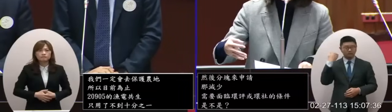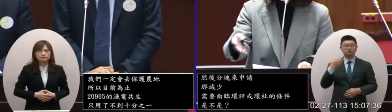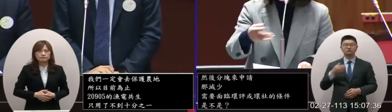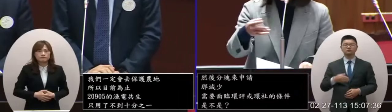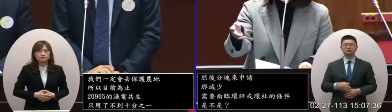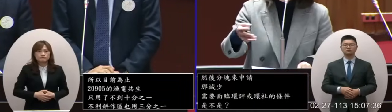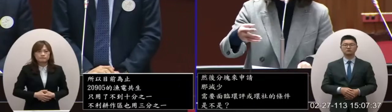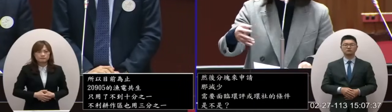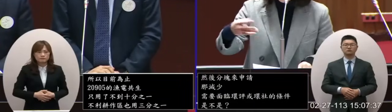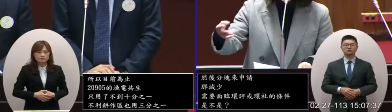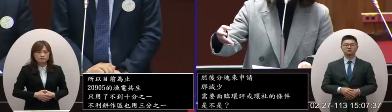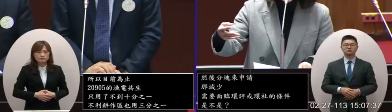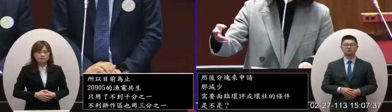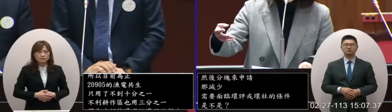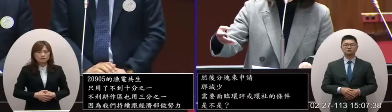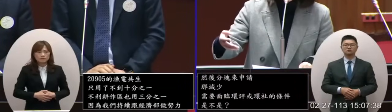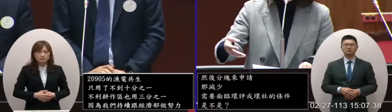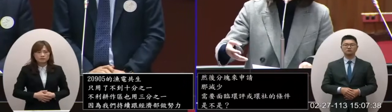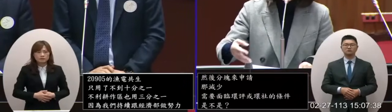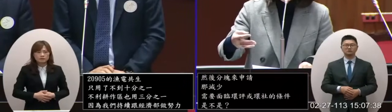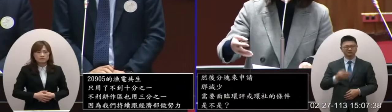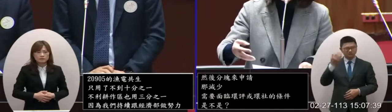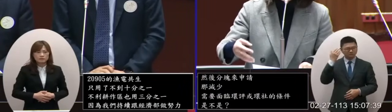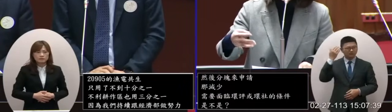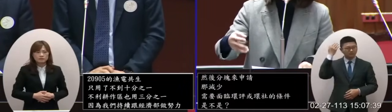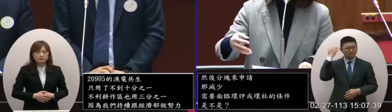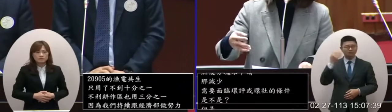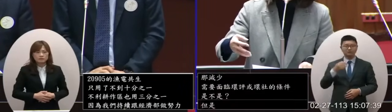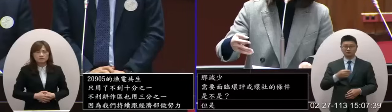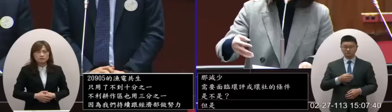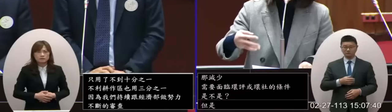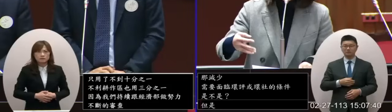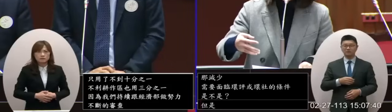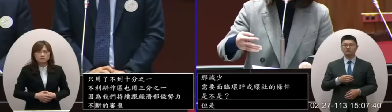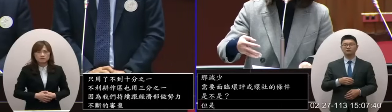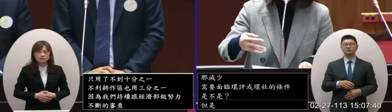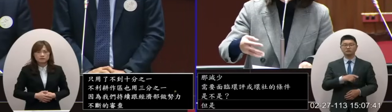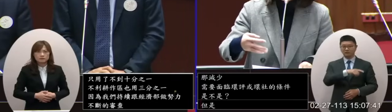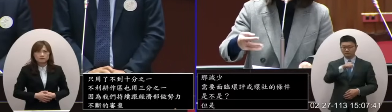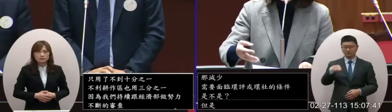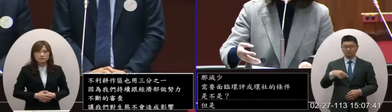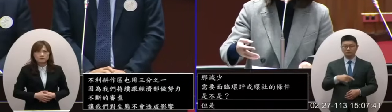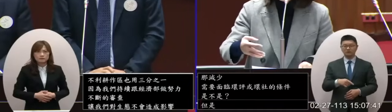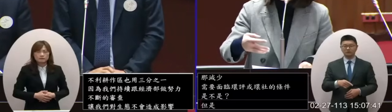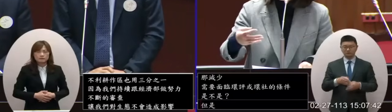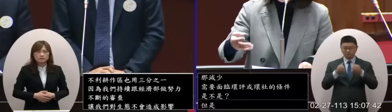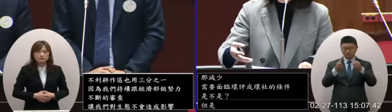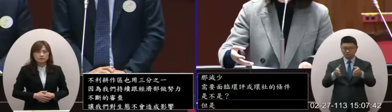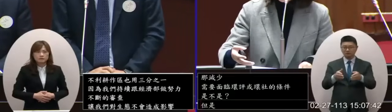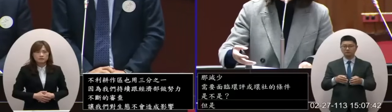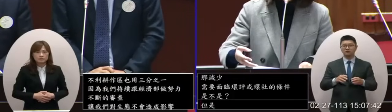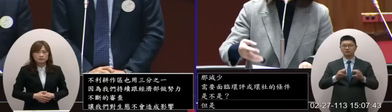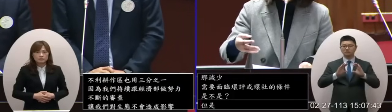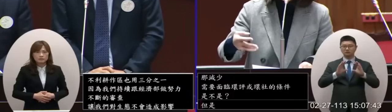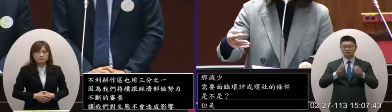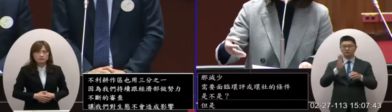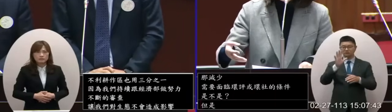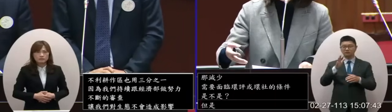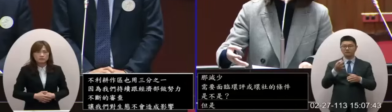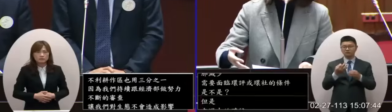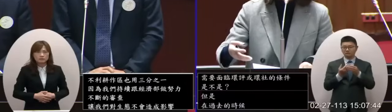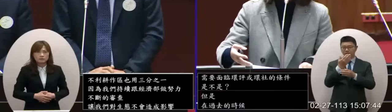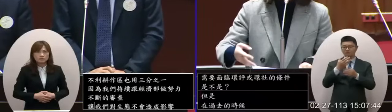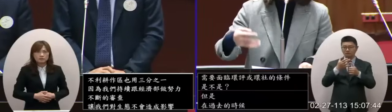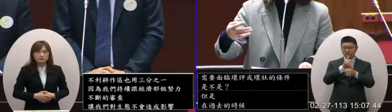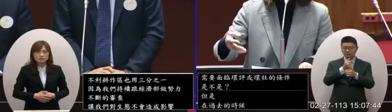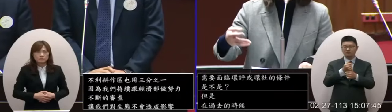候，在之前的时候，其实就已经你们都把国就是说国产署的土地或者是各